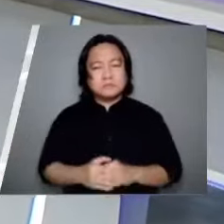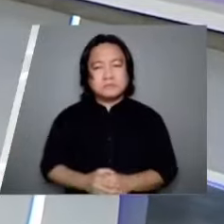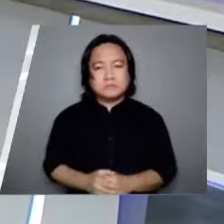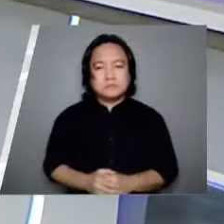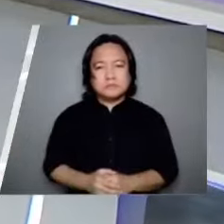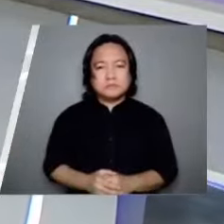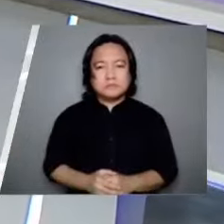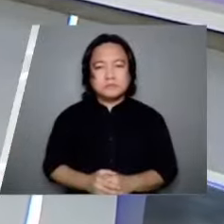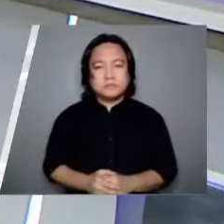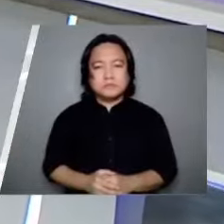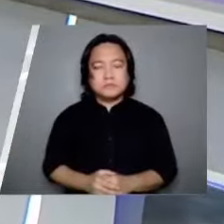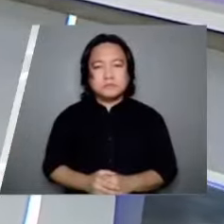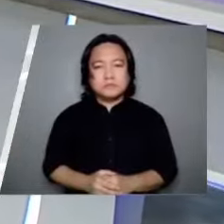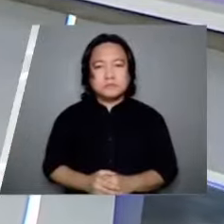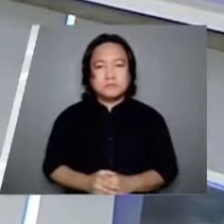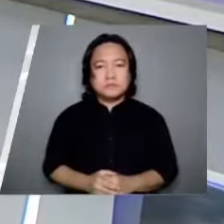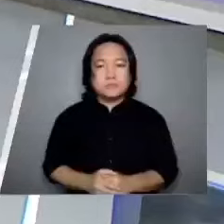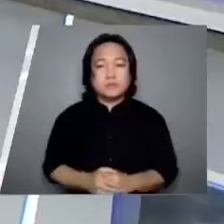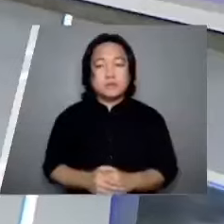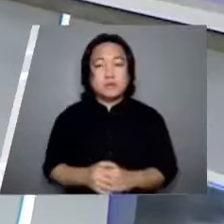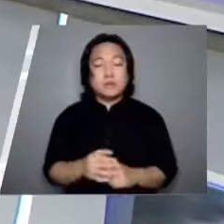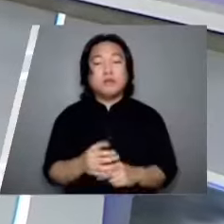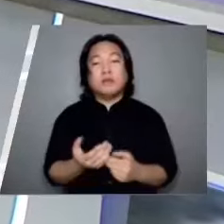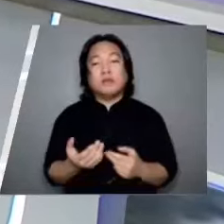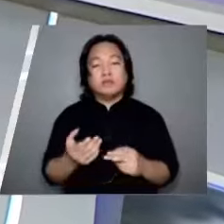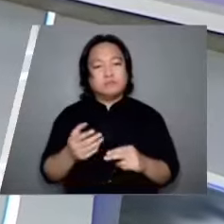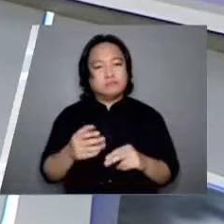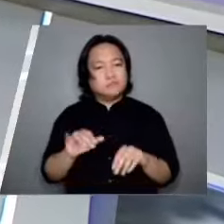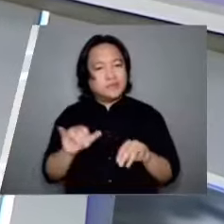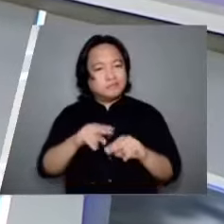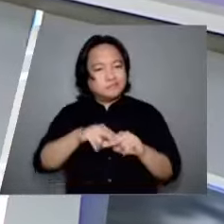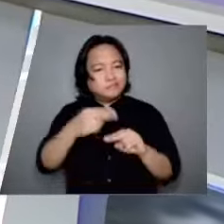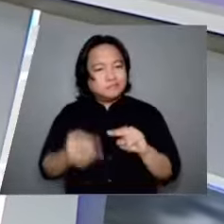10 sentimo naman ang rollback sa kada litro ng kerosene.